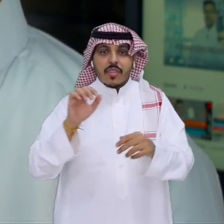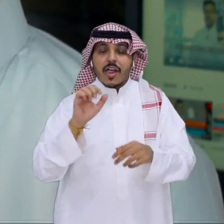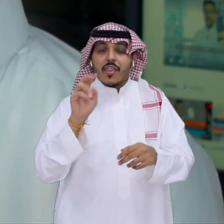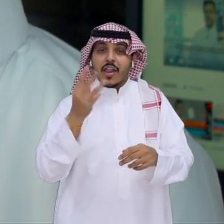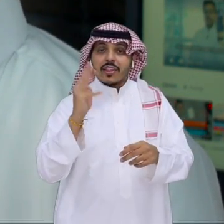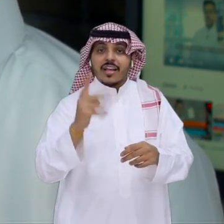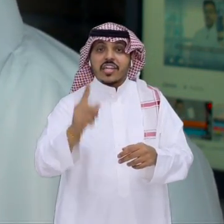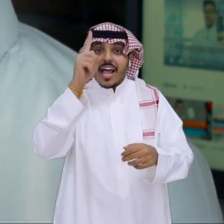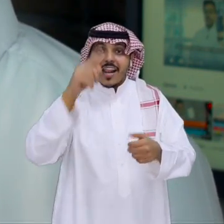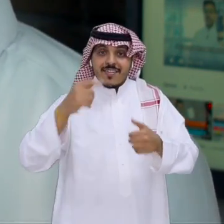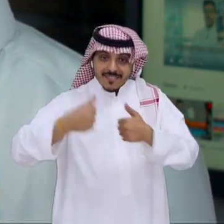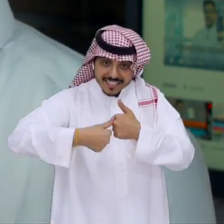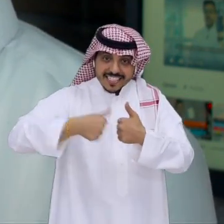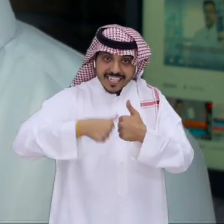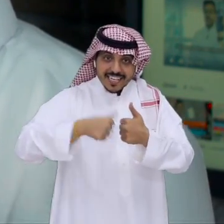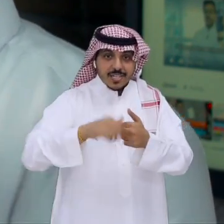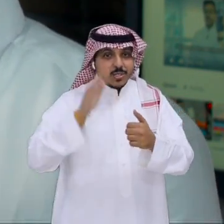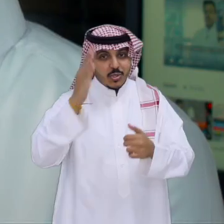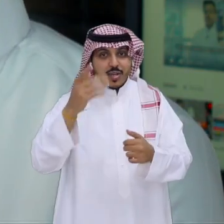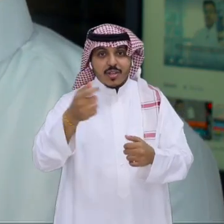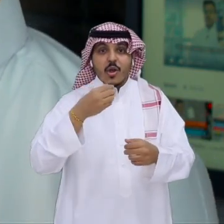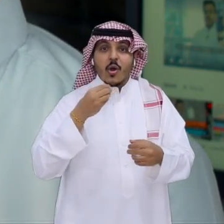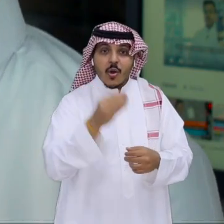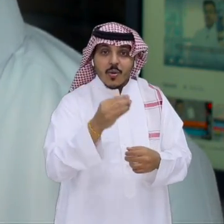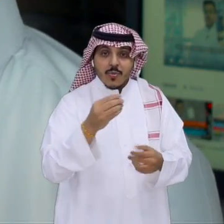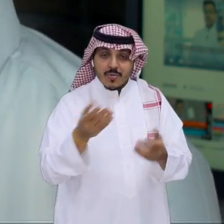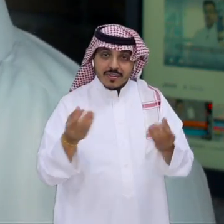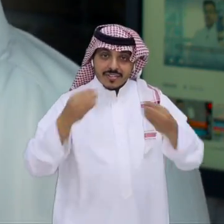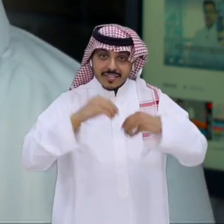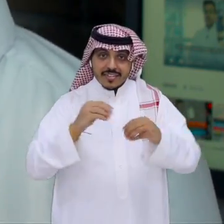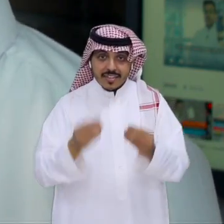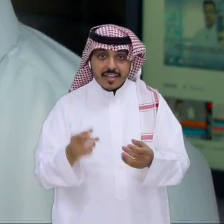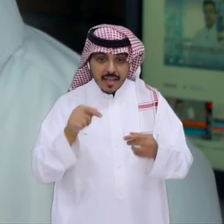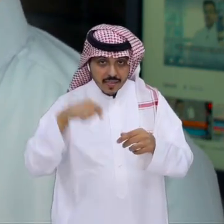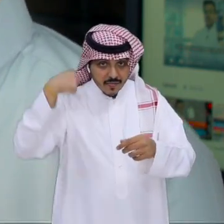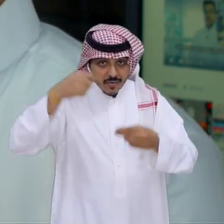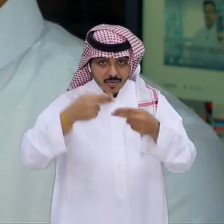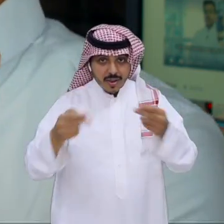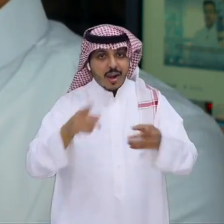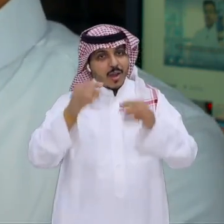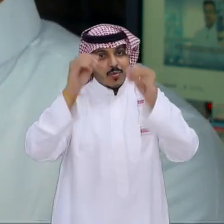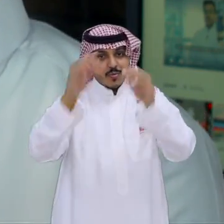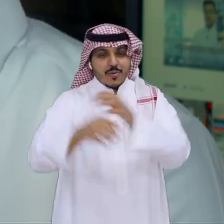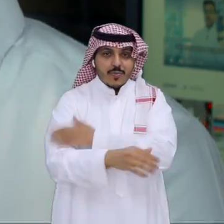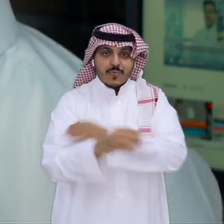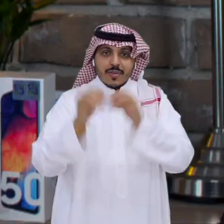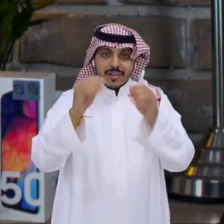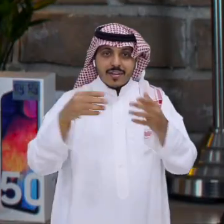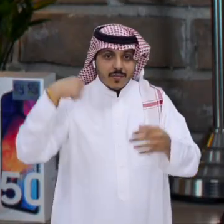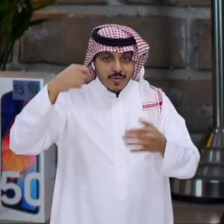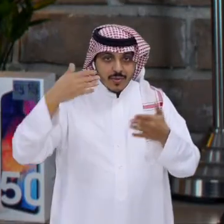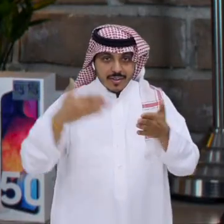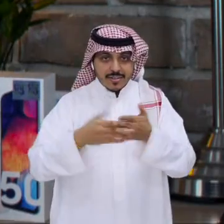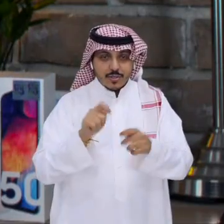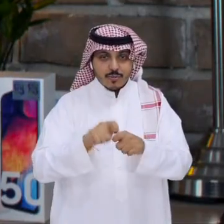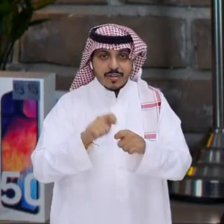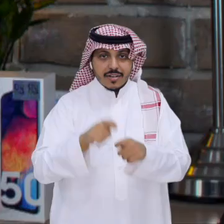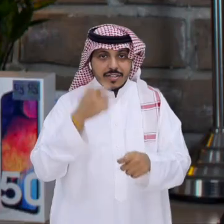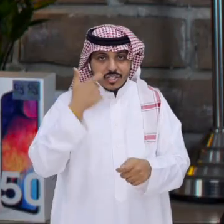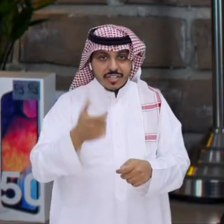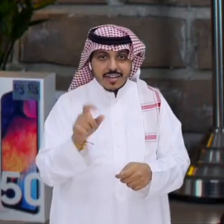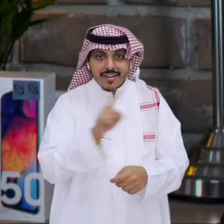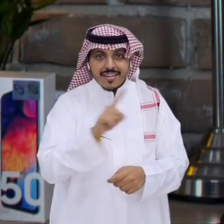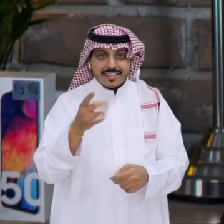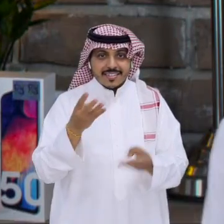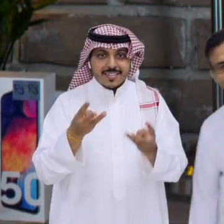وصلنا 13,000 لايك من مجرد محبتكم للمحتوى، فأيضا الحلقة هذه عساكم على القوة. نهاية الفيديو كل فيديو سبحانك اللهم